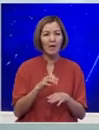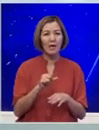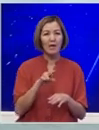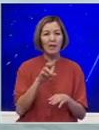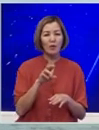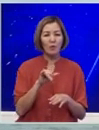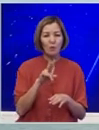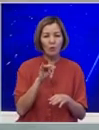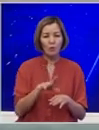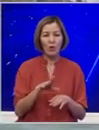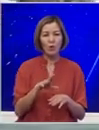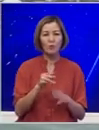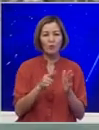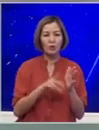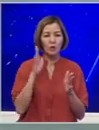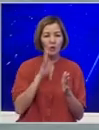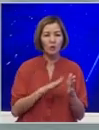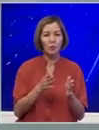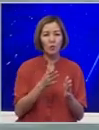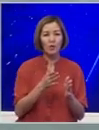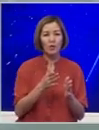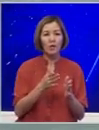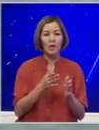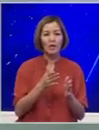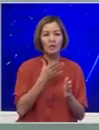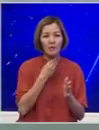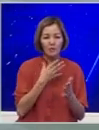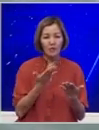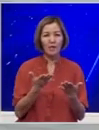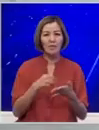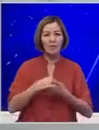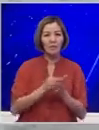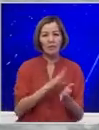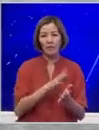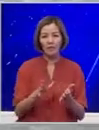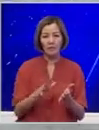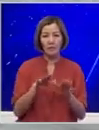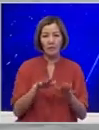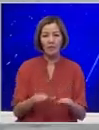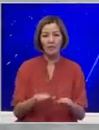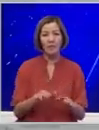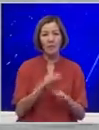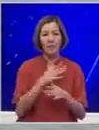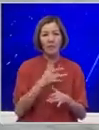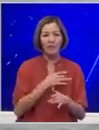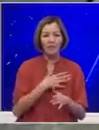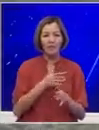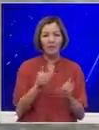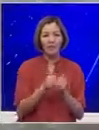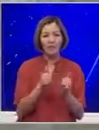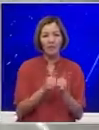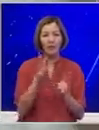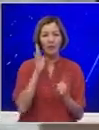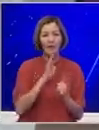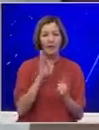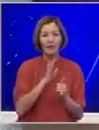Жетсу до сих пор не утверждены перечень разрешенных мест. На совещании также было отмечено, что многие частные пляжи вблизи Капшагайского